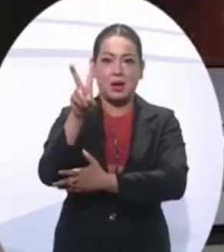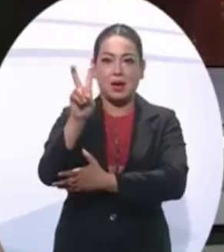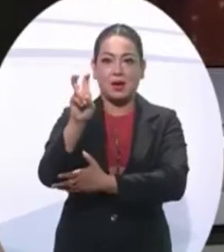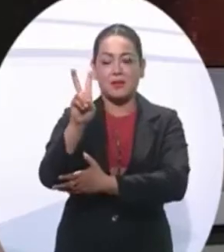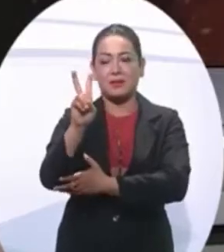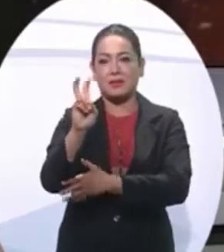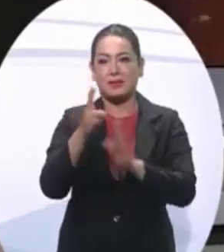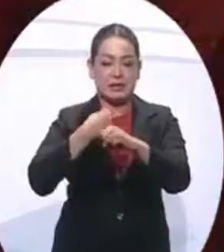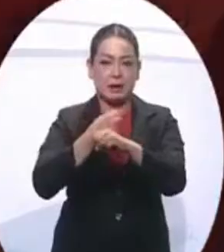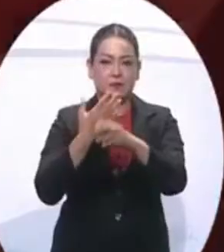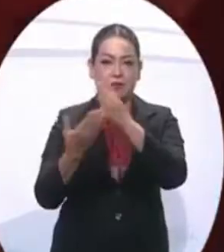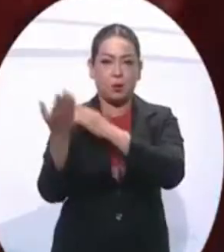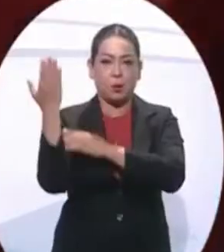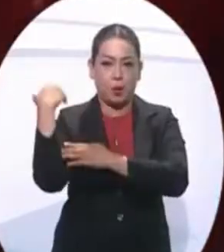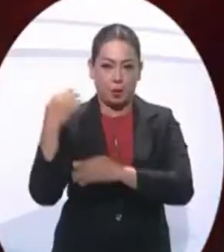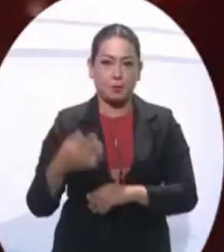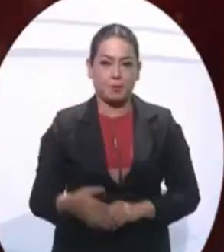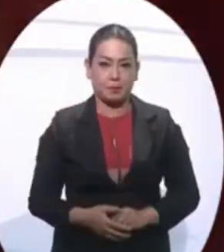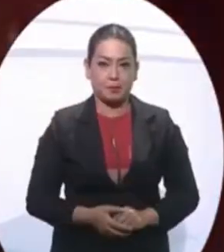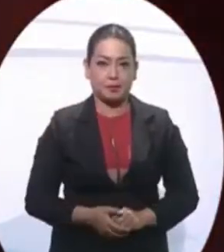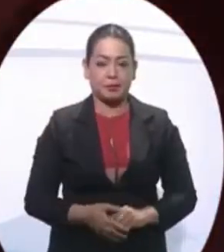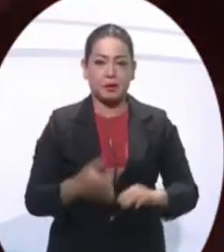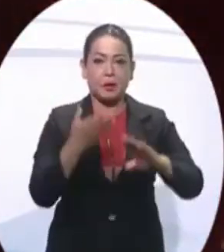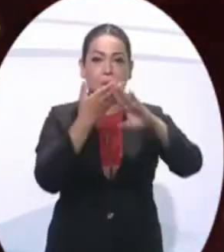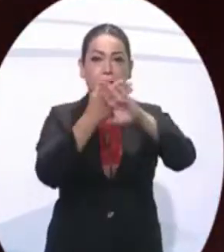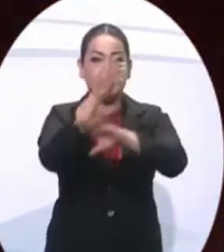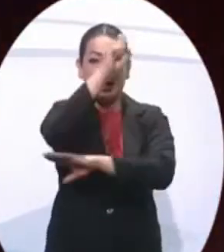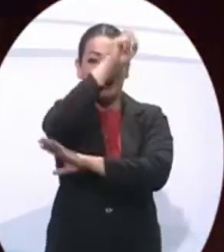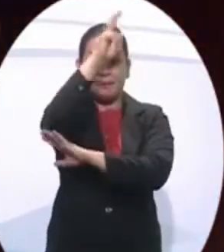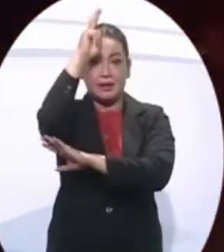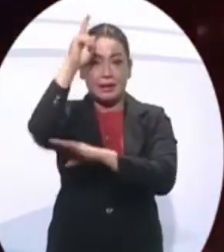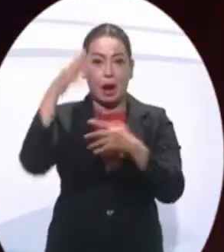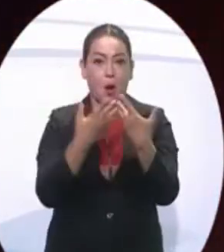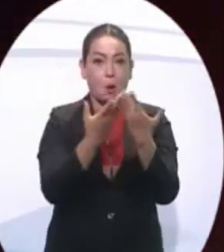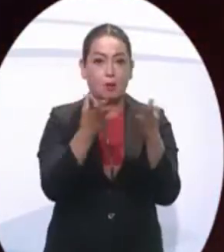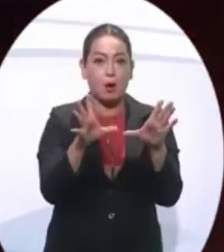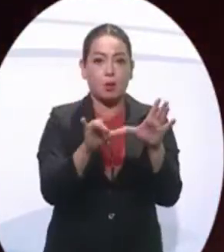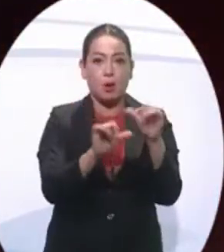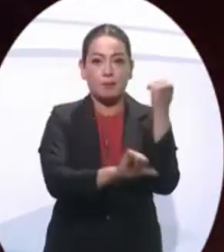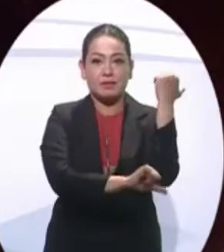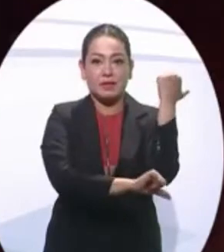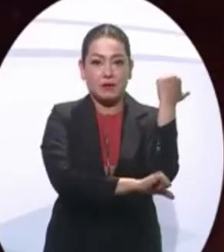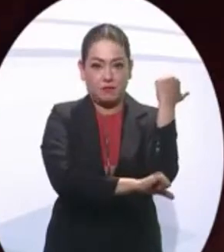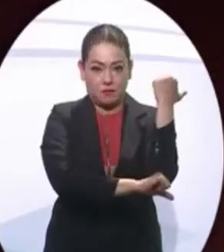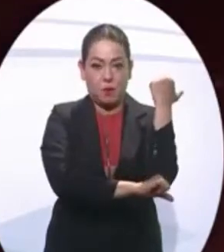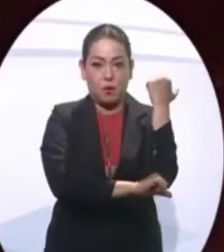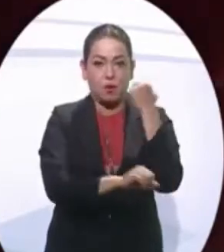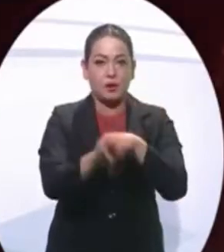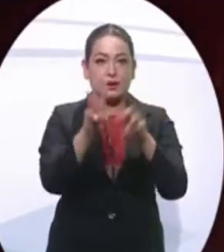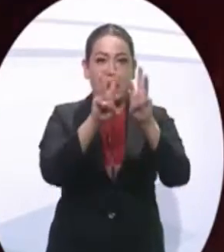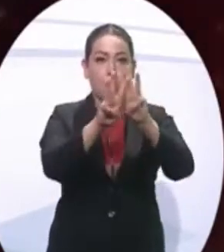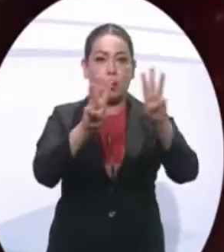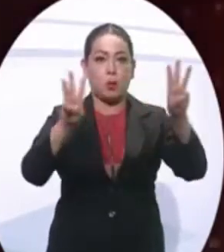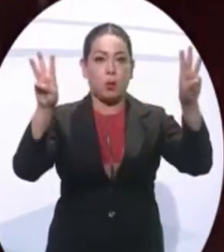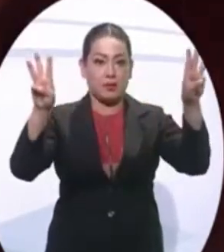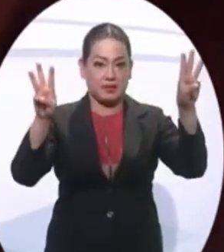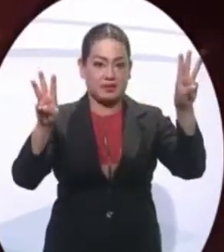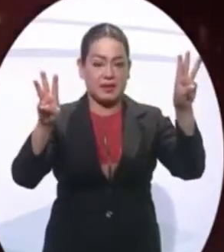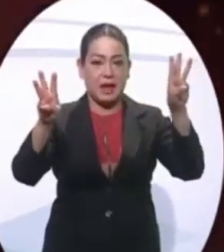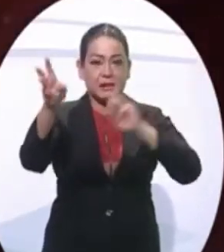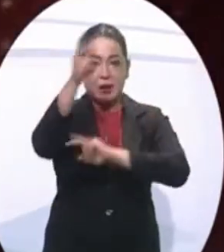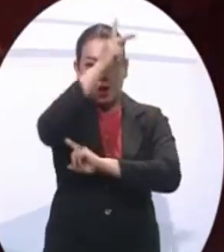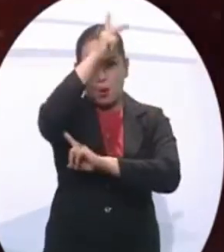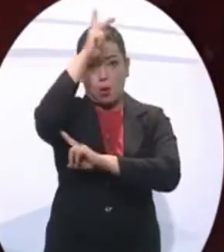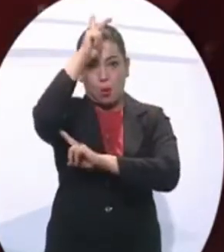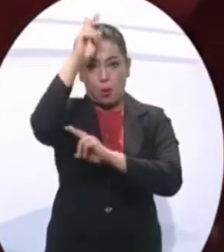tin sẽ có những nội dung sau đại học Mở thành phố Hồ Chí Minh vừa chính thức công bố website trực tuyến tạp chí Khoa học đây là sự kiện đánh dấu